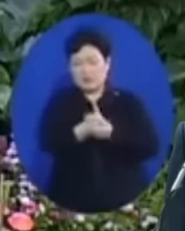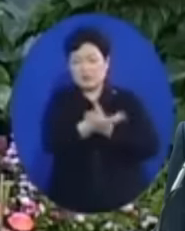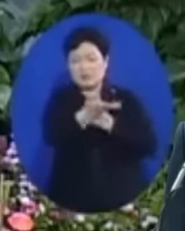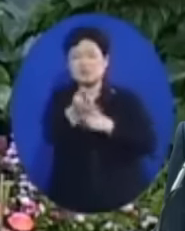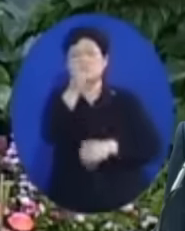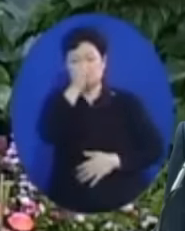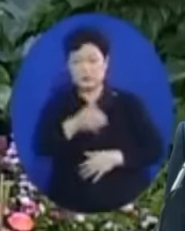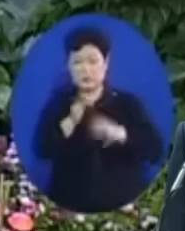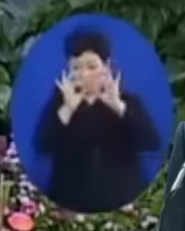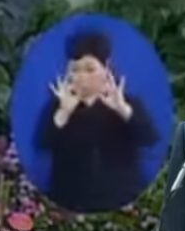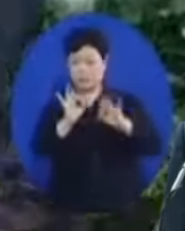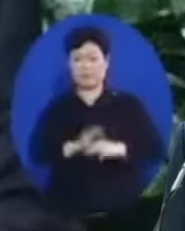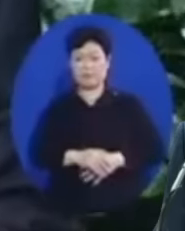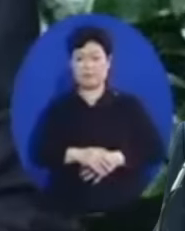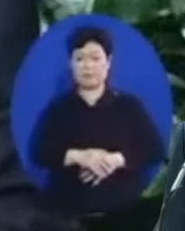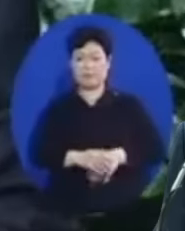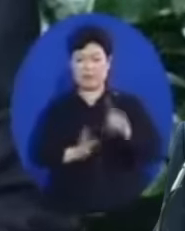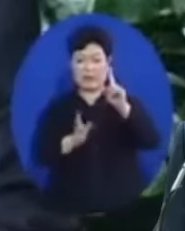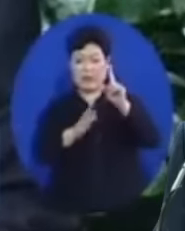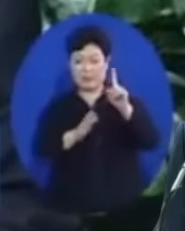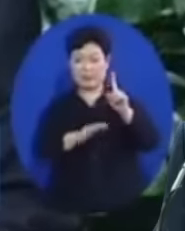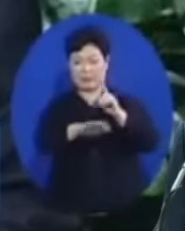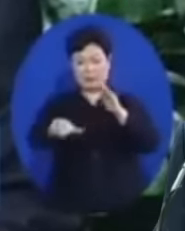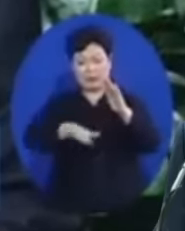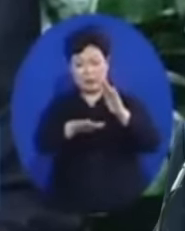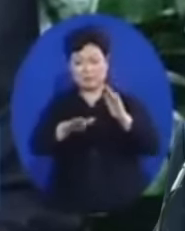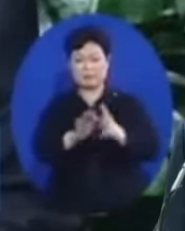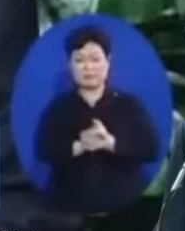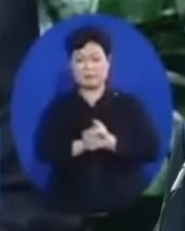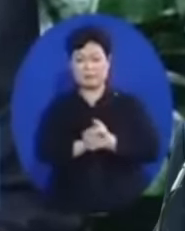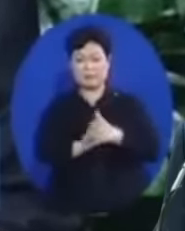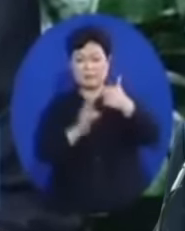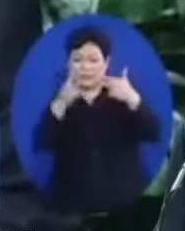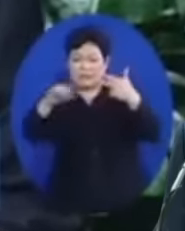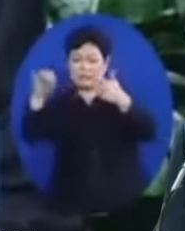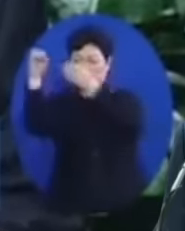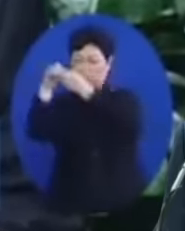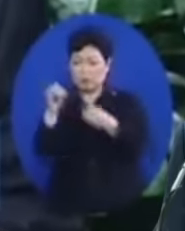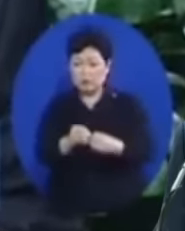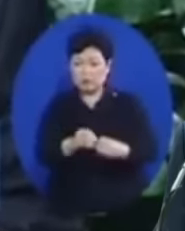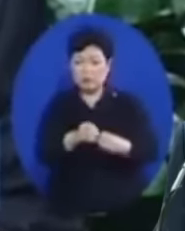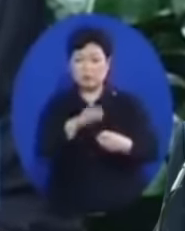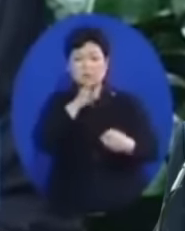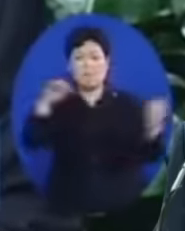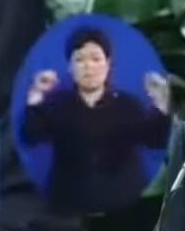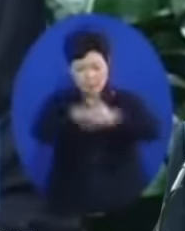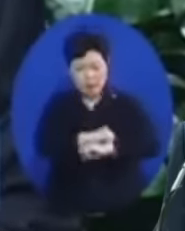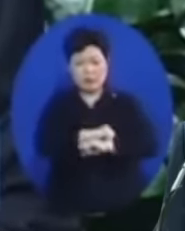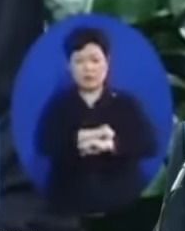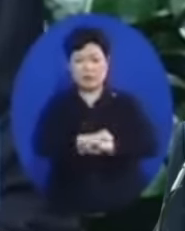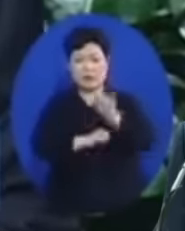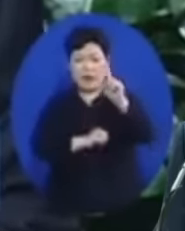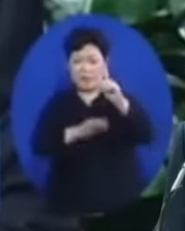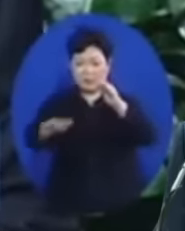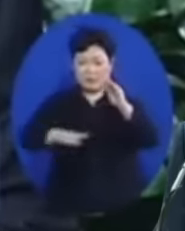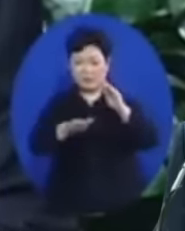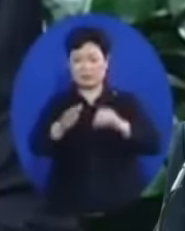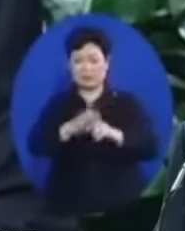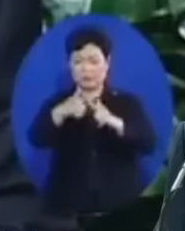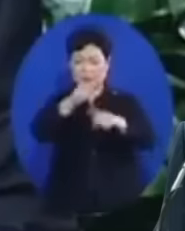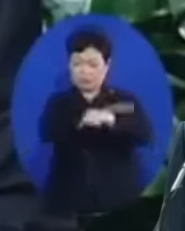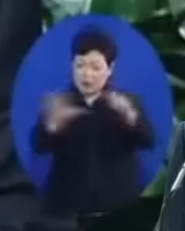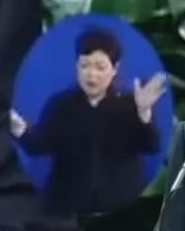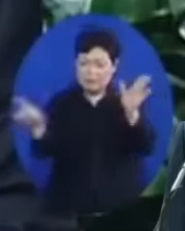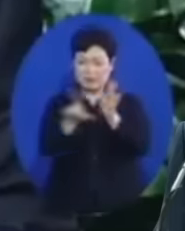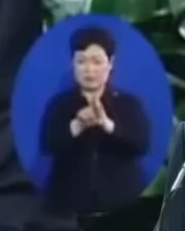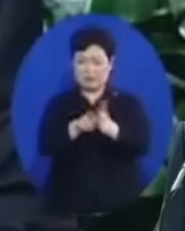이 보세요. 한 가족은 7대를 통해서 전부 폐망하고 한 가족은 예수 잘